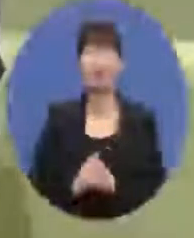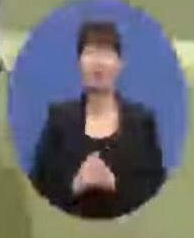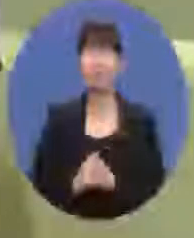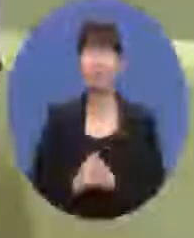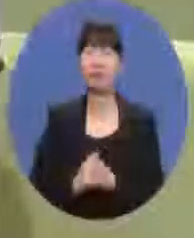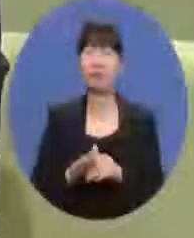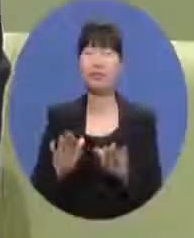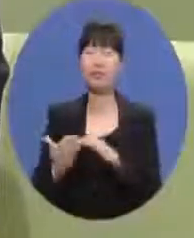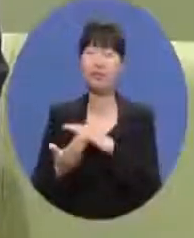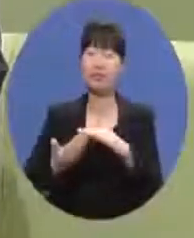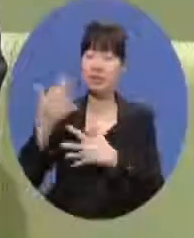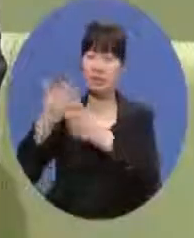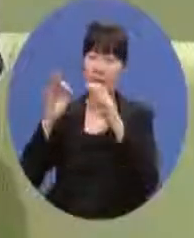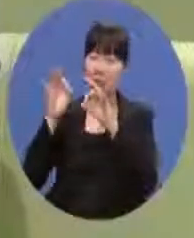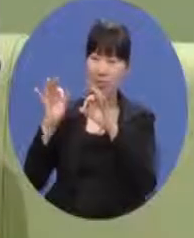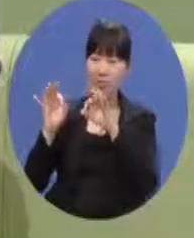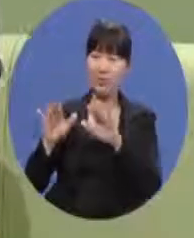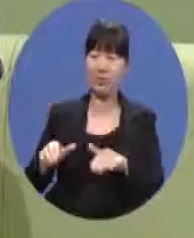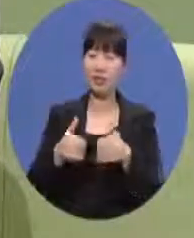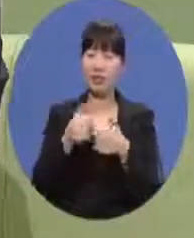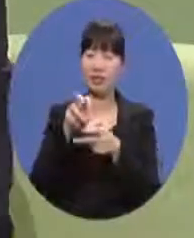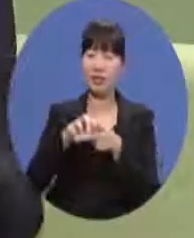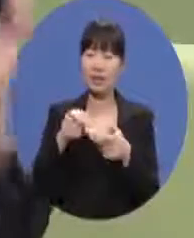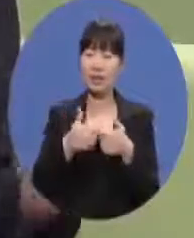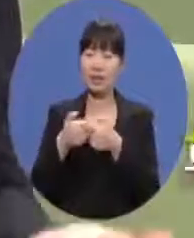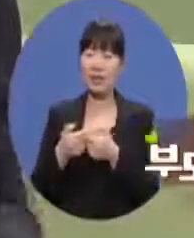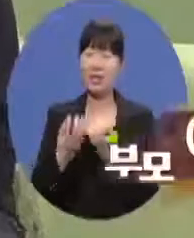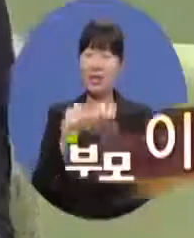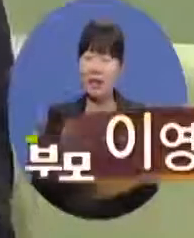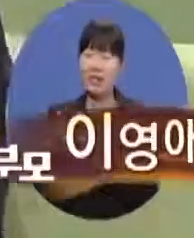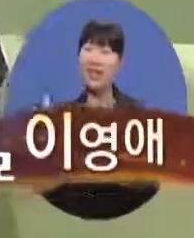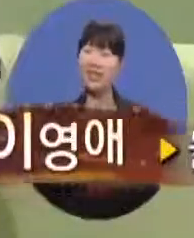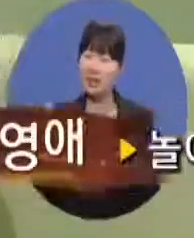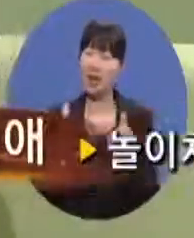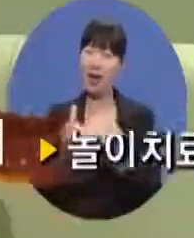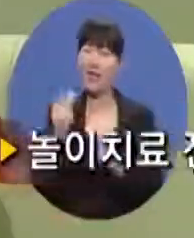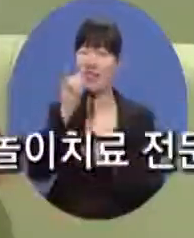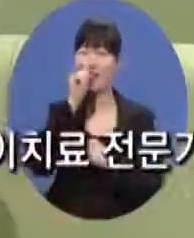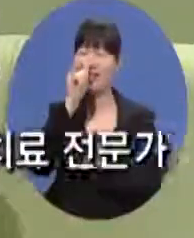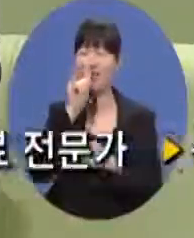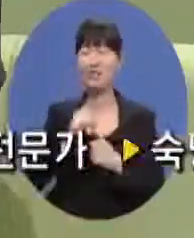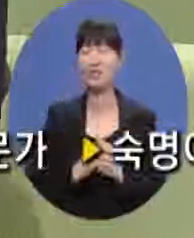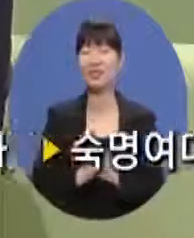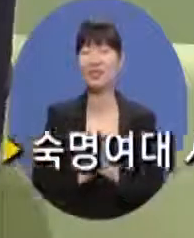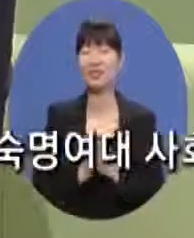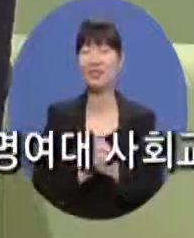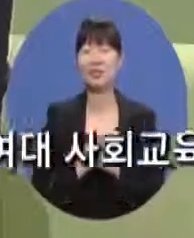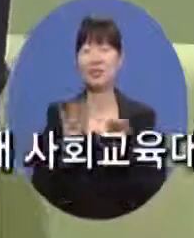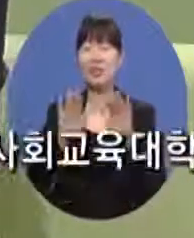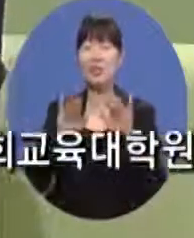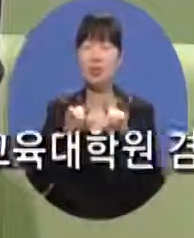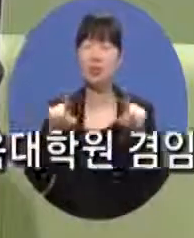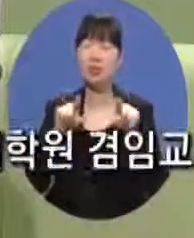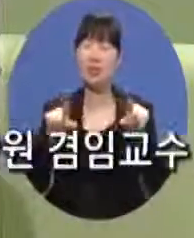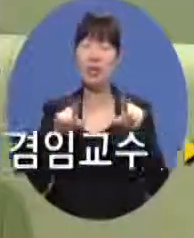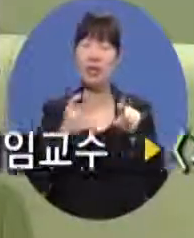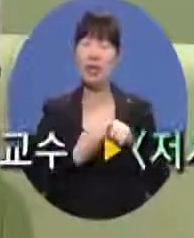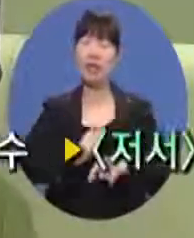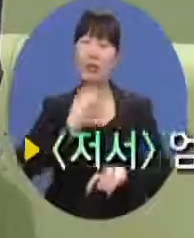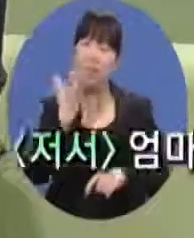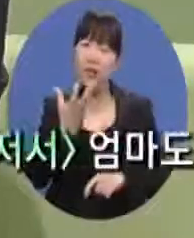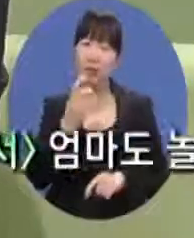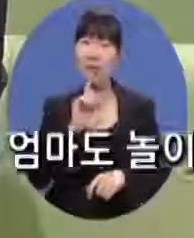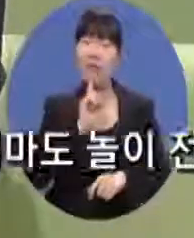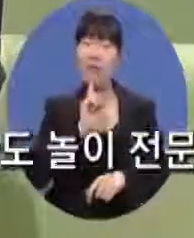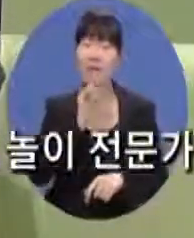저기 아까 화면에 나온 아이는 저희 상담센터에 저런 아이들이 많이 이렇게 많이 있습니다. 근데 이제 보통 아까 웃고 토한다고 네.